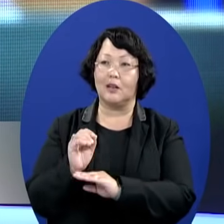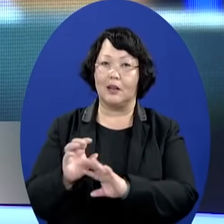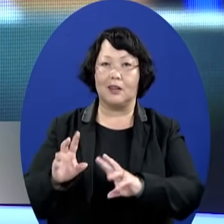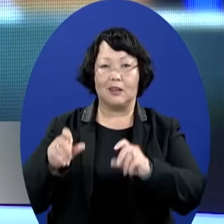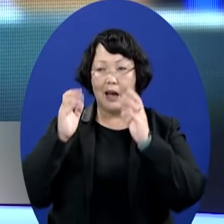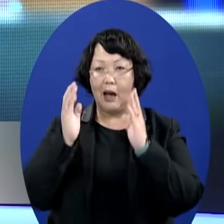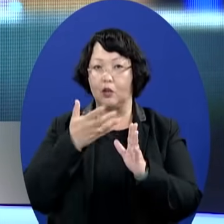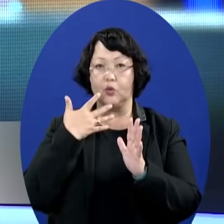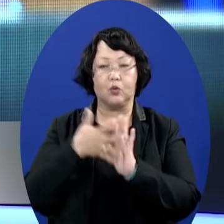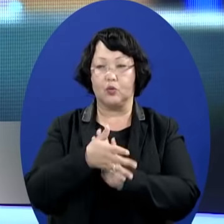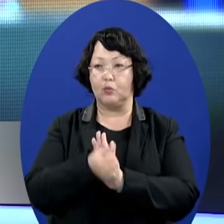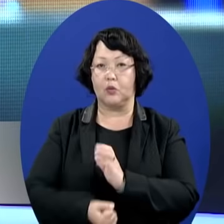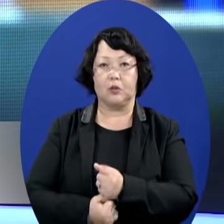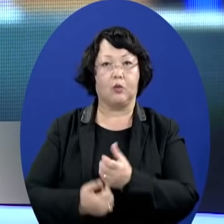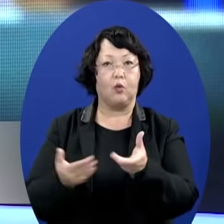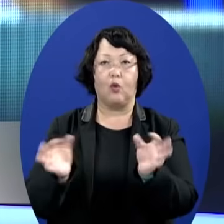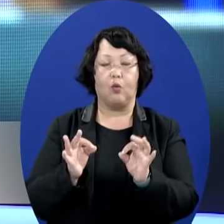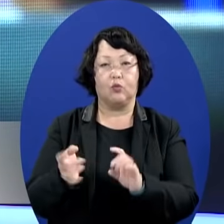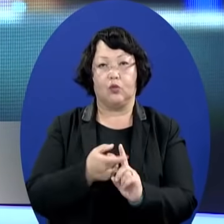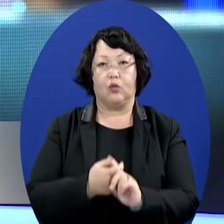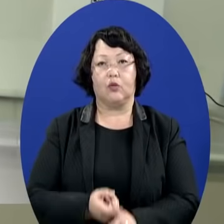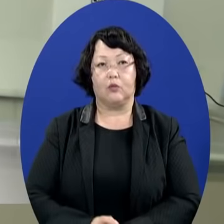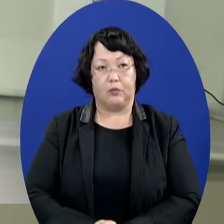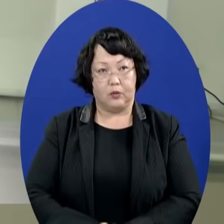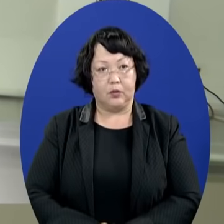анхаардаггүй, төсөв гаргадаггүйтэй холбоотой гэж судлаачид үзэж байна.